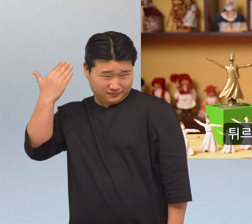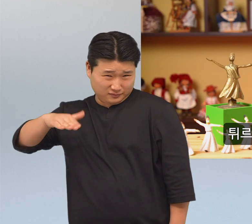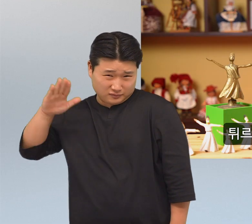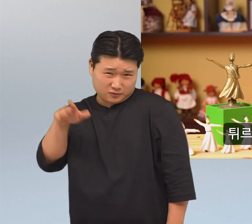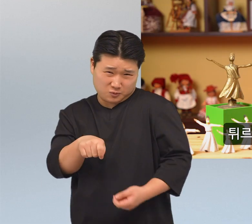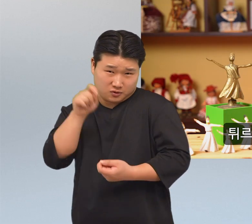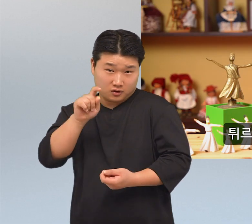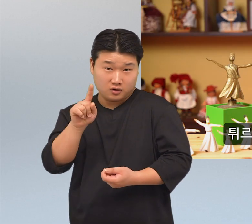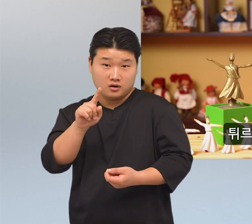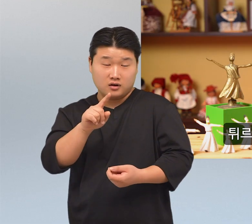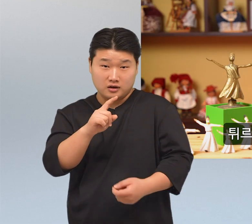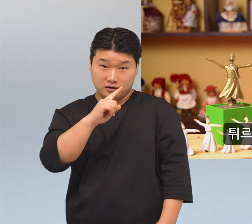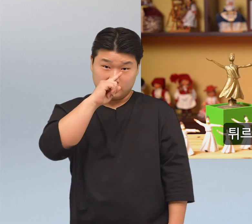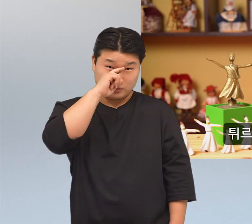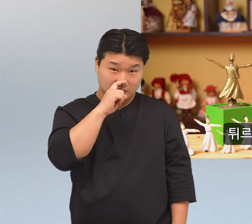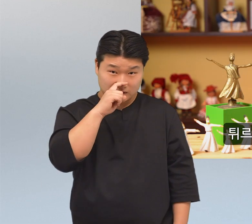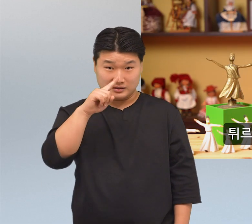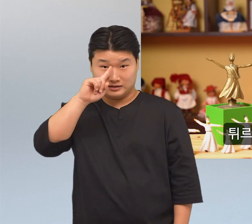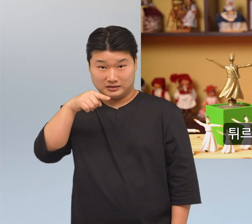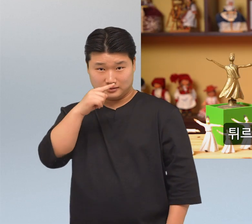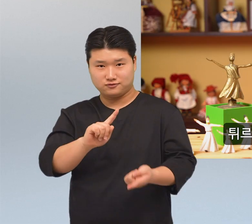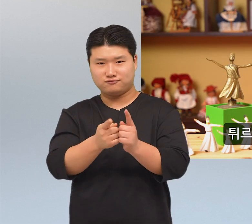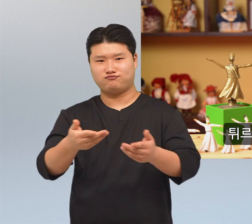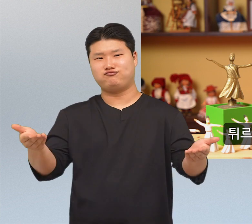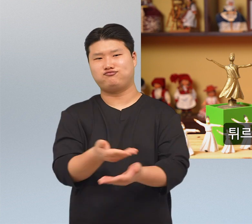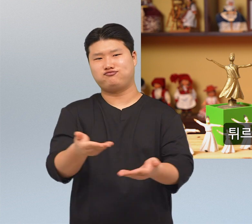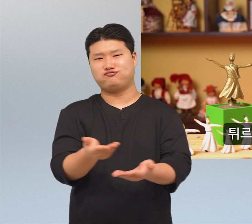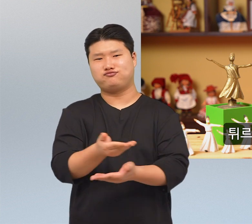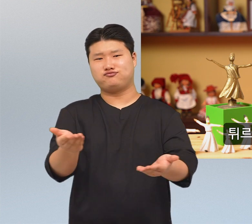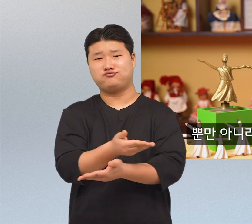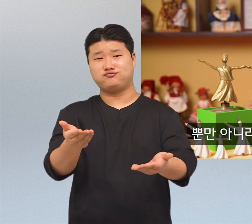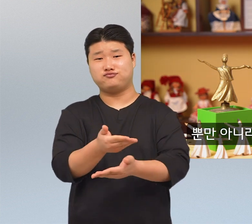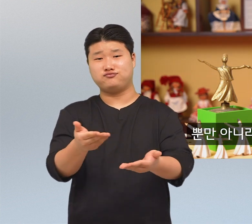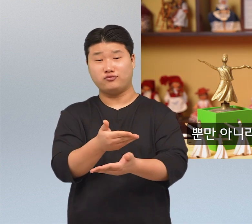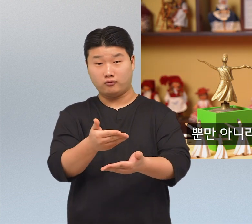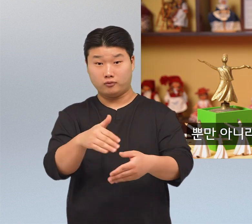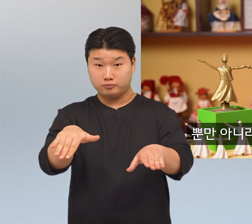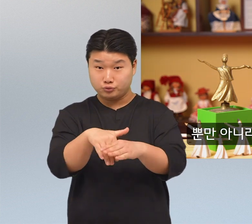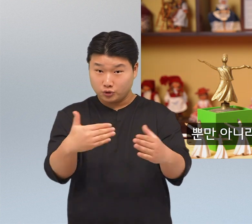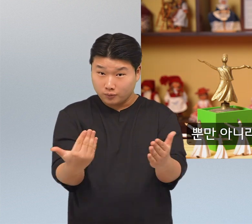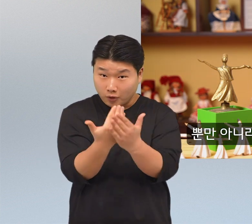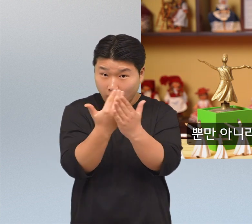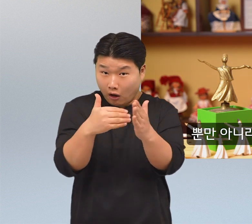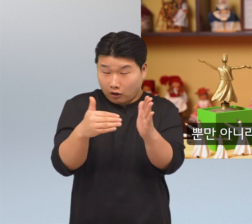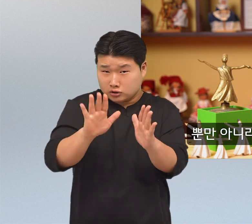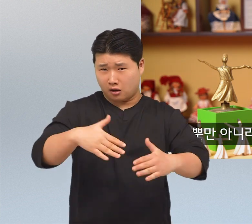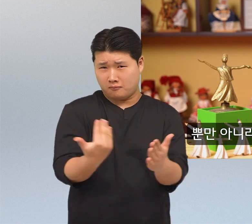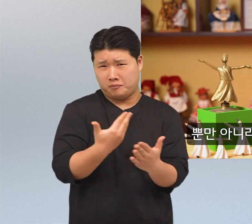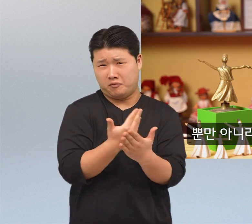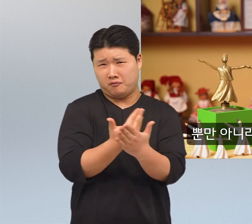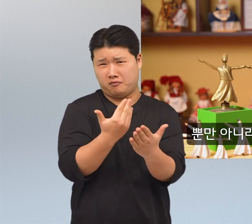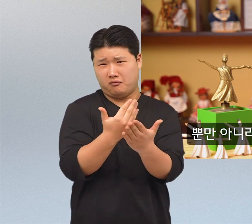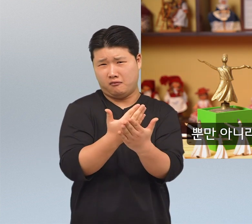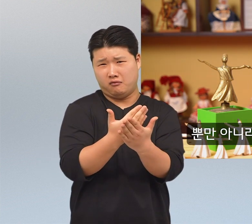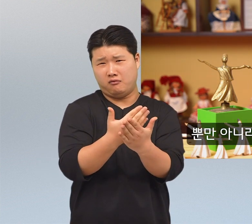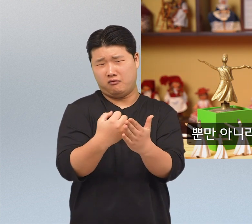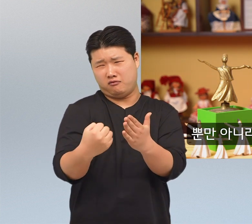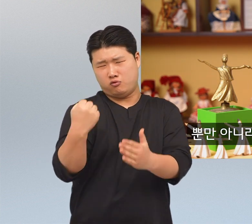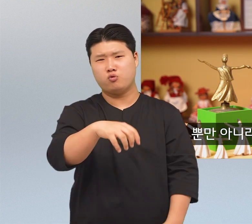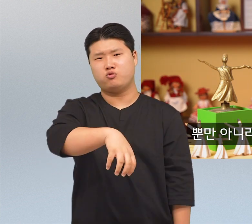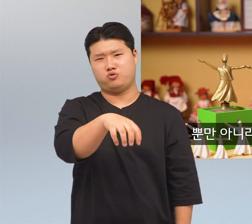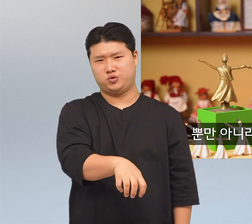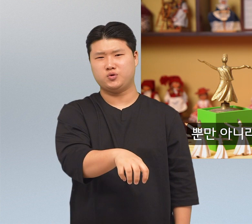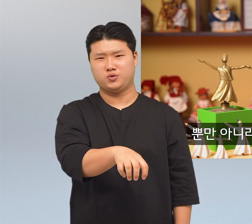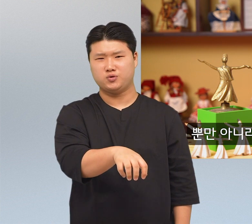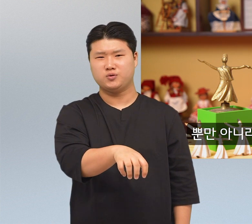튀르키예는 오랜 기간 동서양 교류의 중심지였습니다. 뿐만 아니라 예로부터 찬란한 문명이